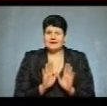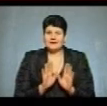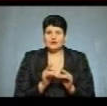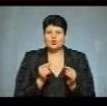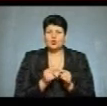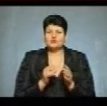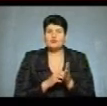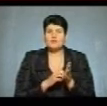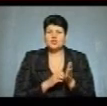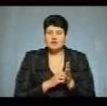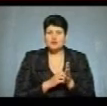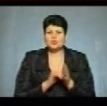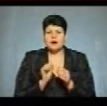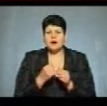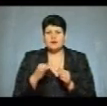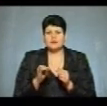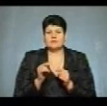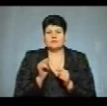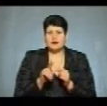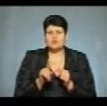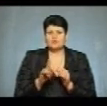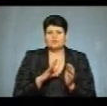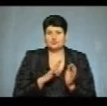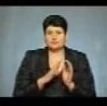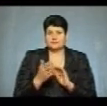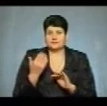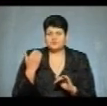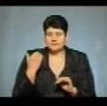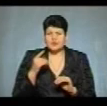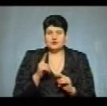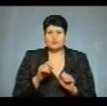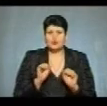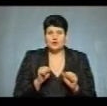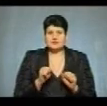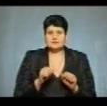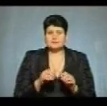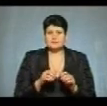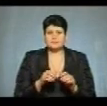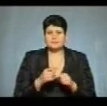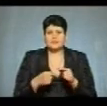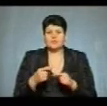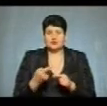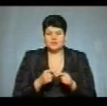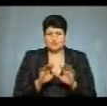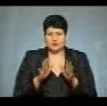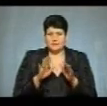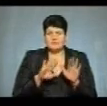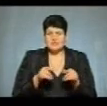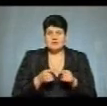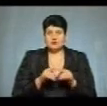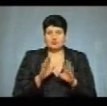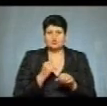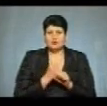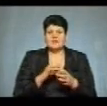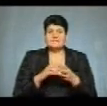точну причину, але й то, що передувало і могло спричинити дану подію. Після цього будуть зроблені висновки